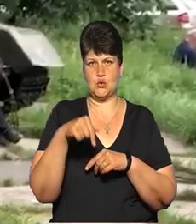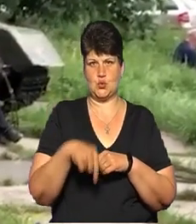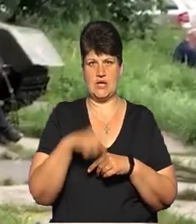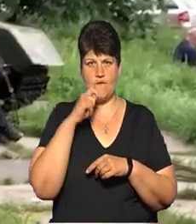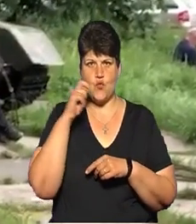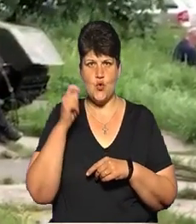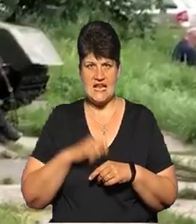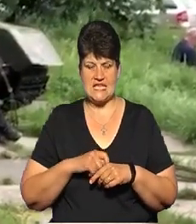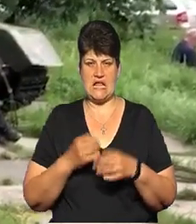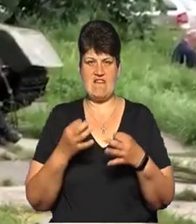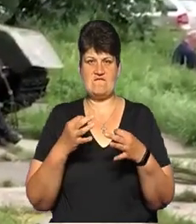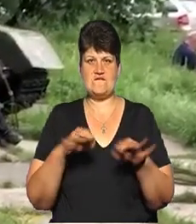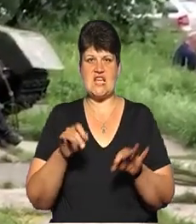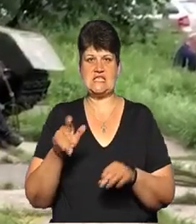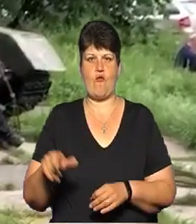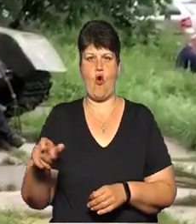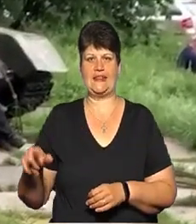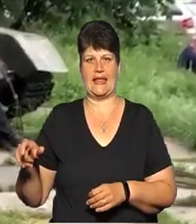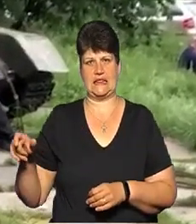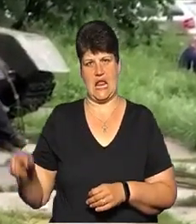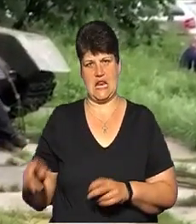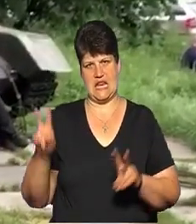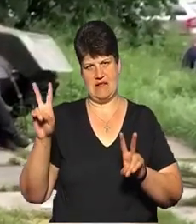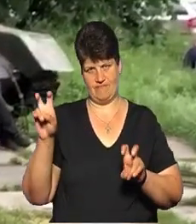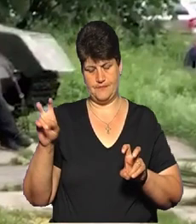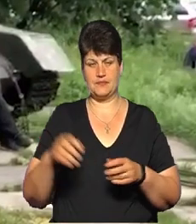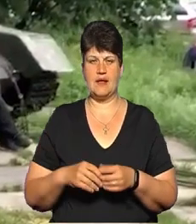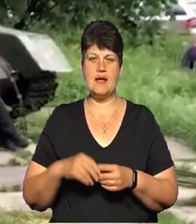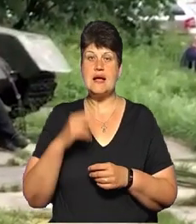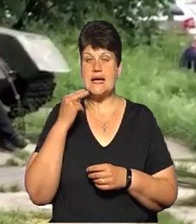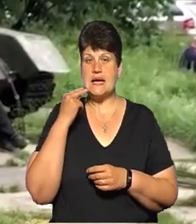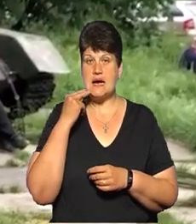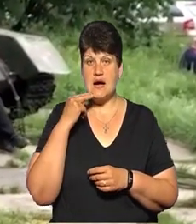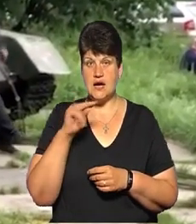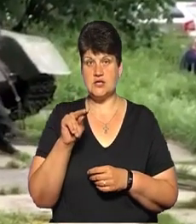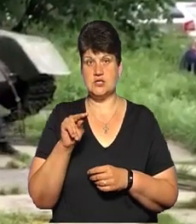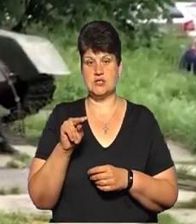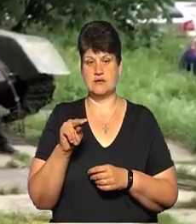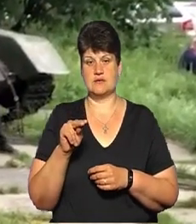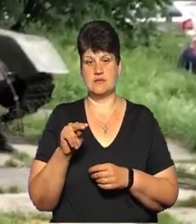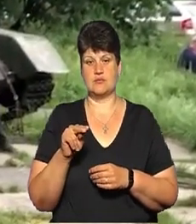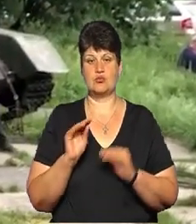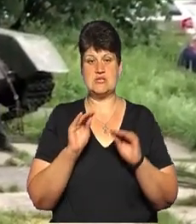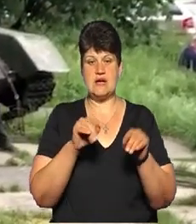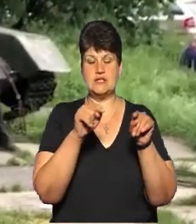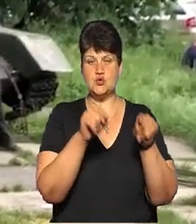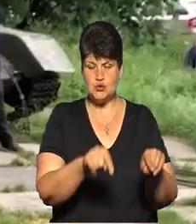дозволити, що краще його переплавити і зробити сучасну українську,